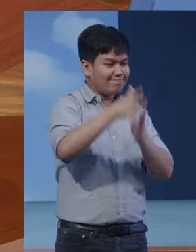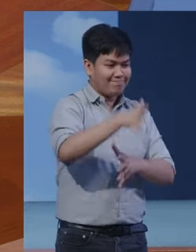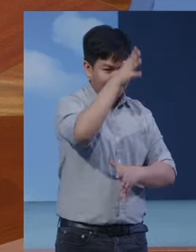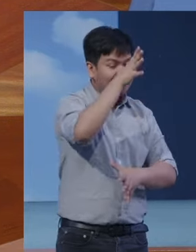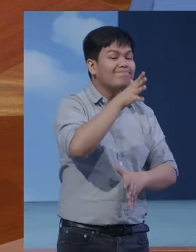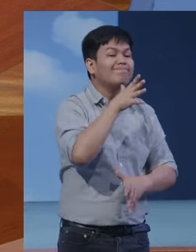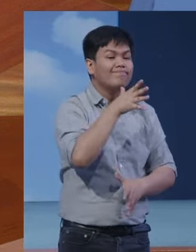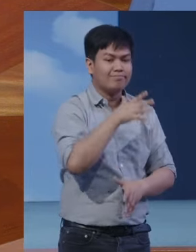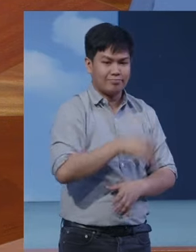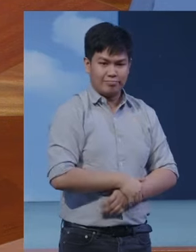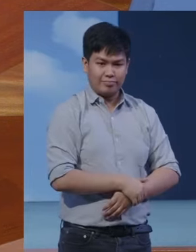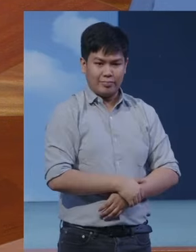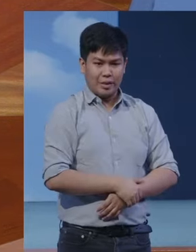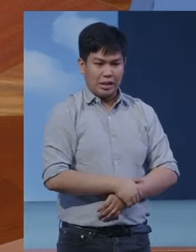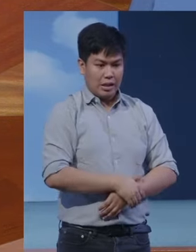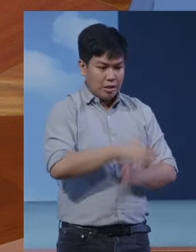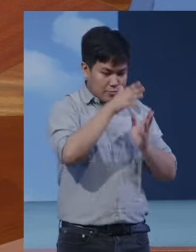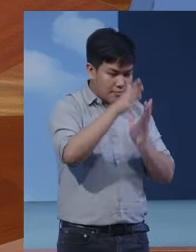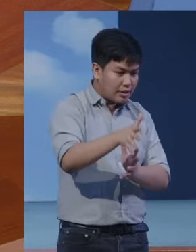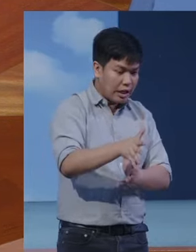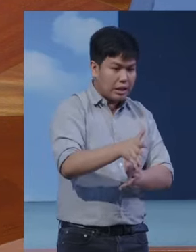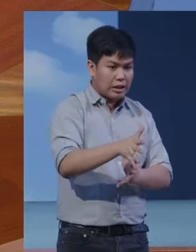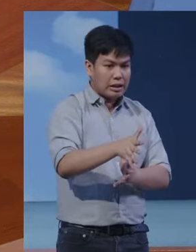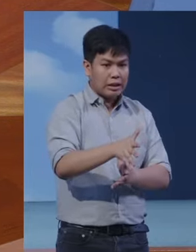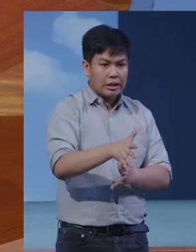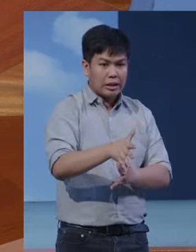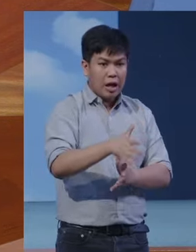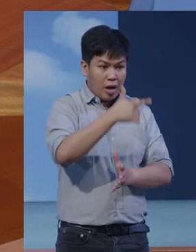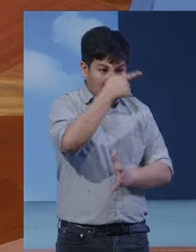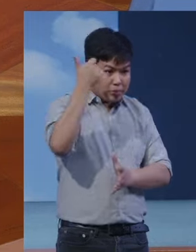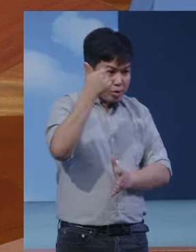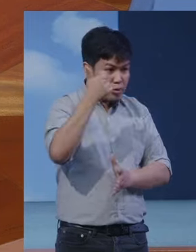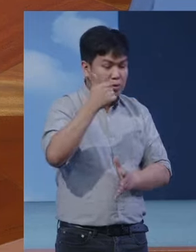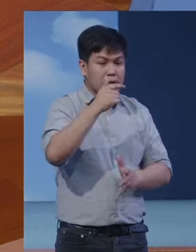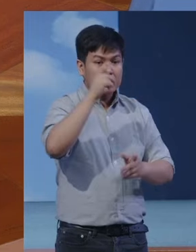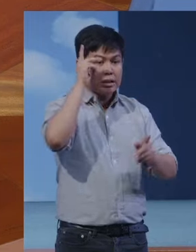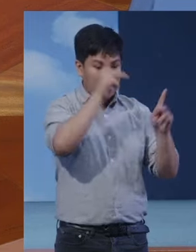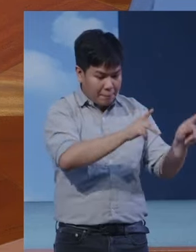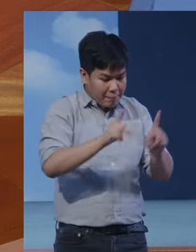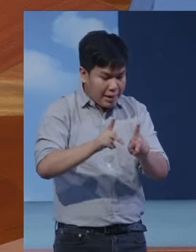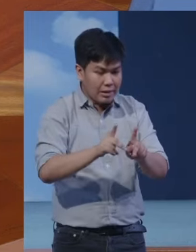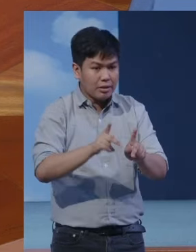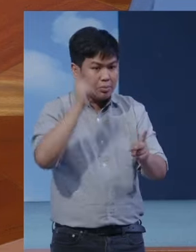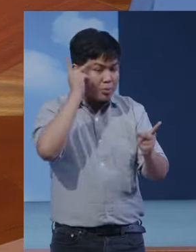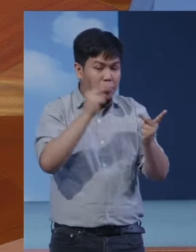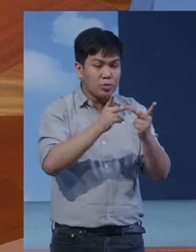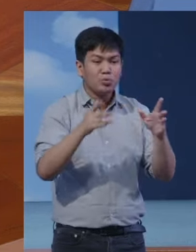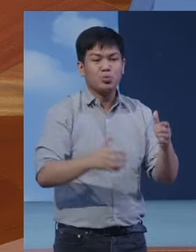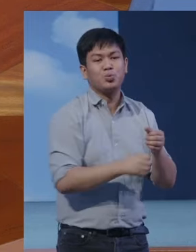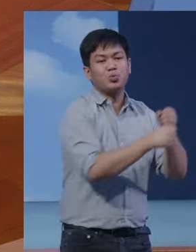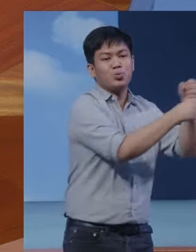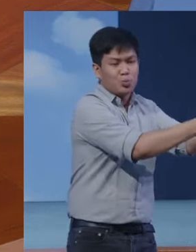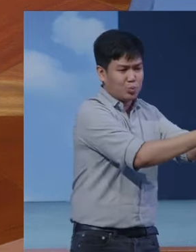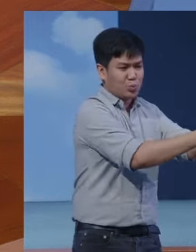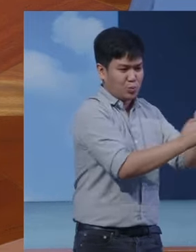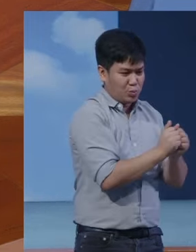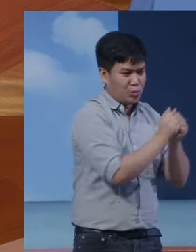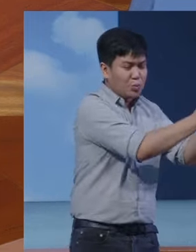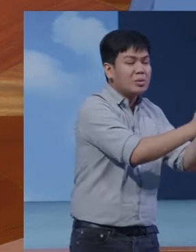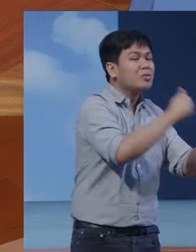inulit na naman niya and it because it was not so and I say to you whoever divorces his